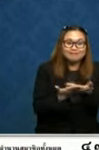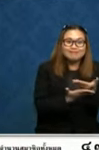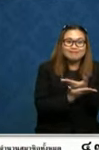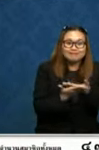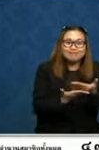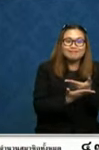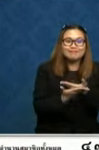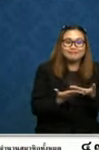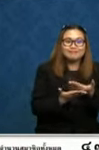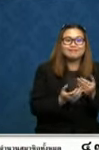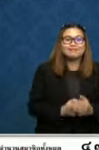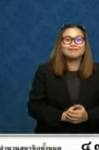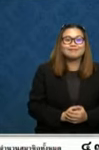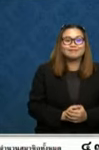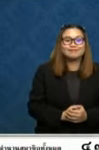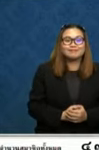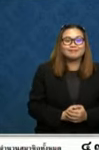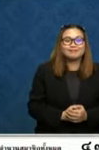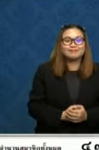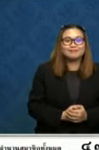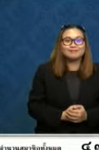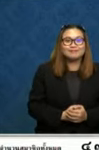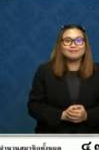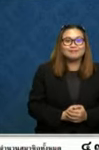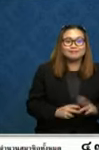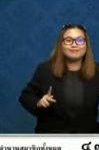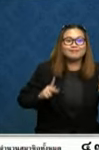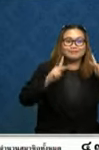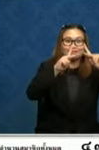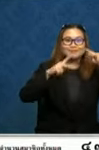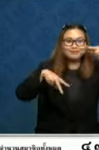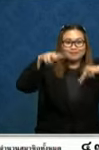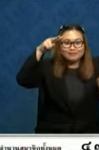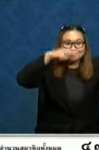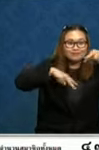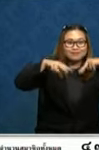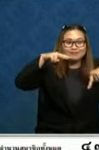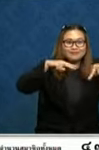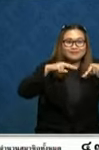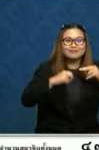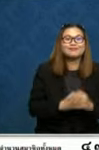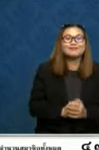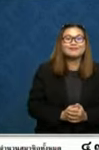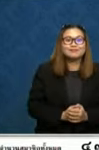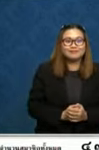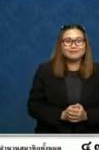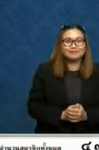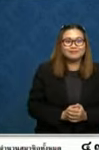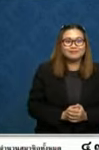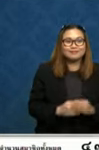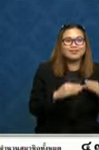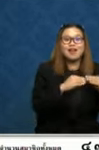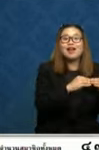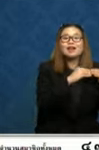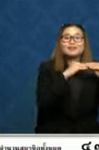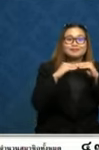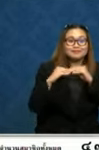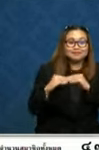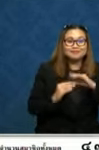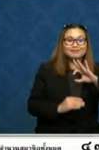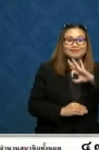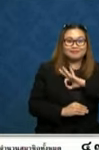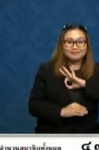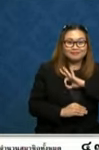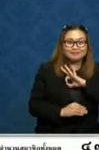มธิการเนี่ยนะคะกลาโหมเนี่ยเป็นหน่วยงานที่พานะคะพาสมาชิกพ